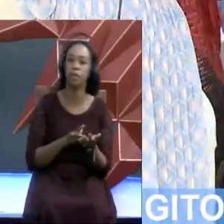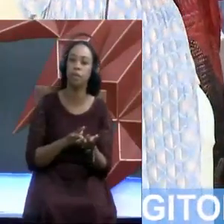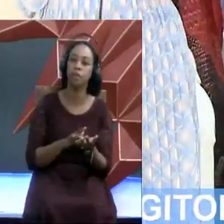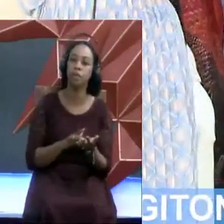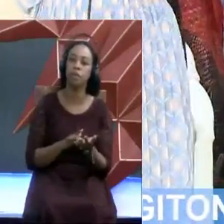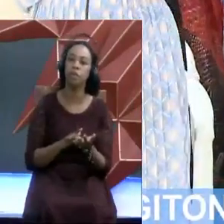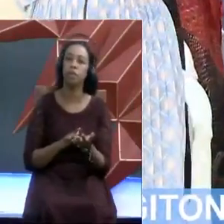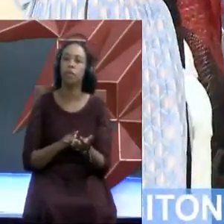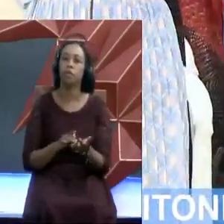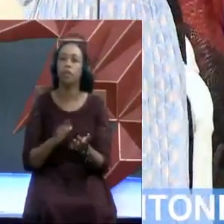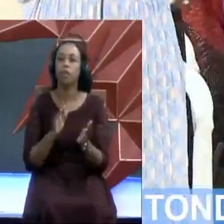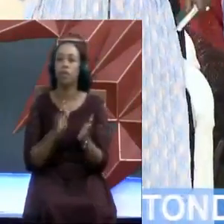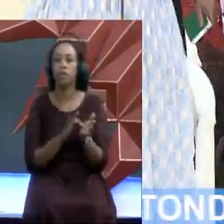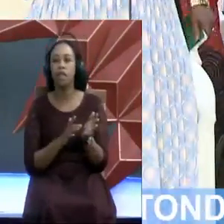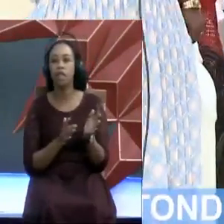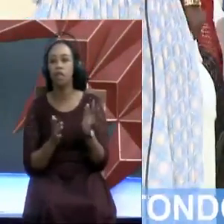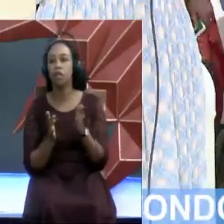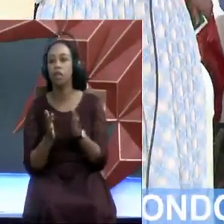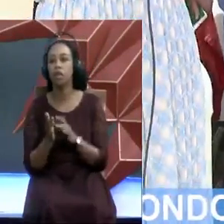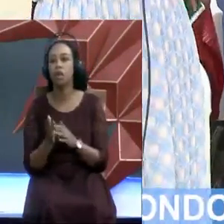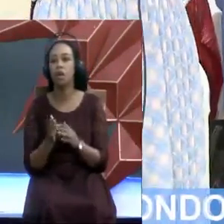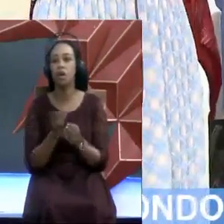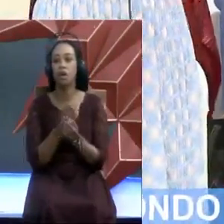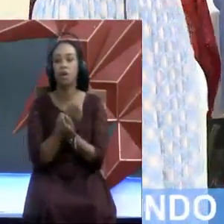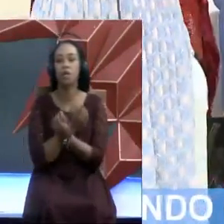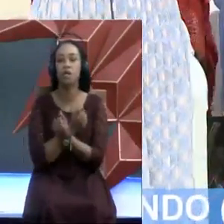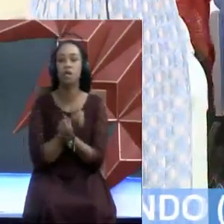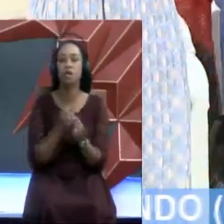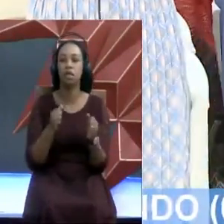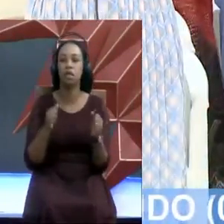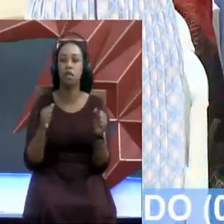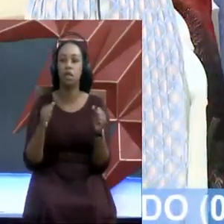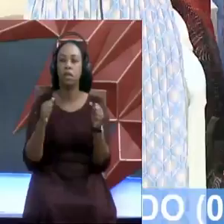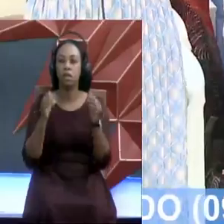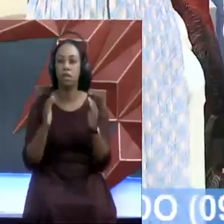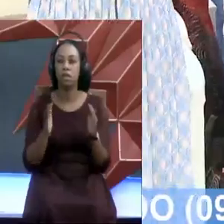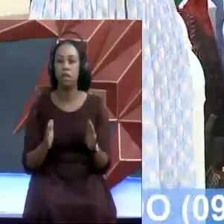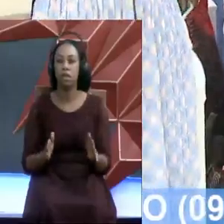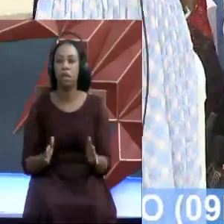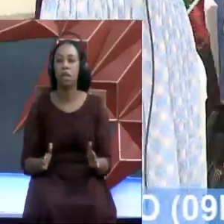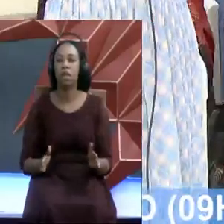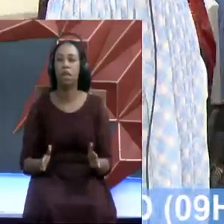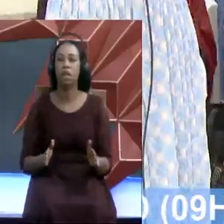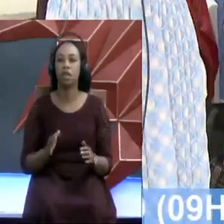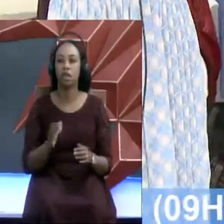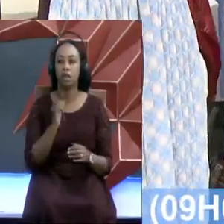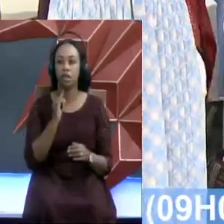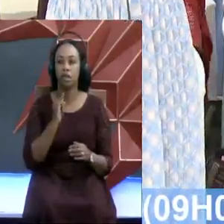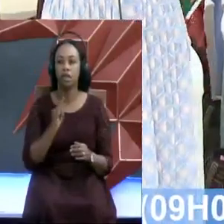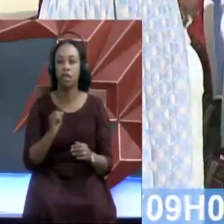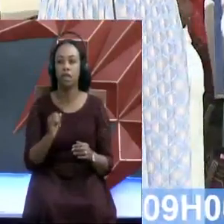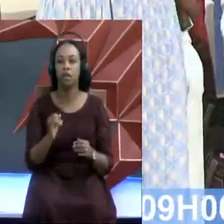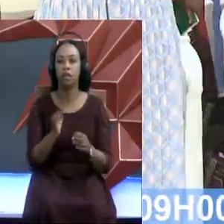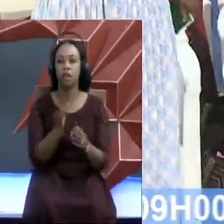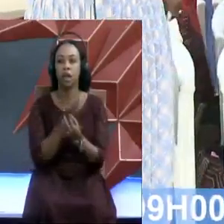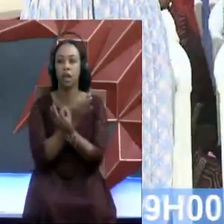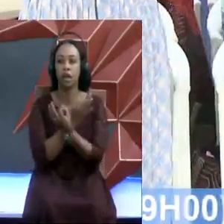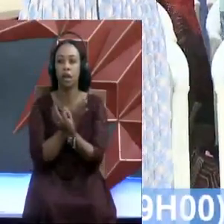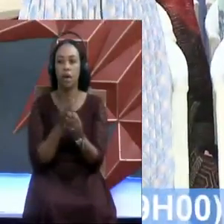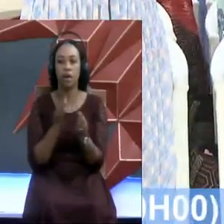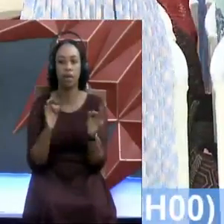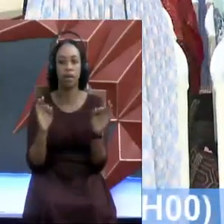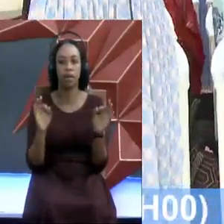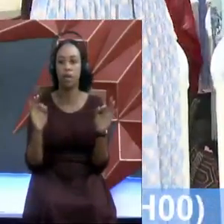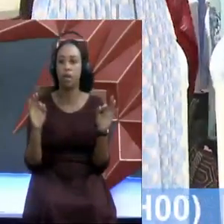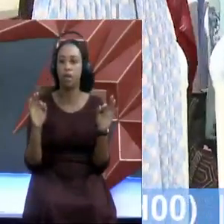Yesu mokozi Yesu mokozi Ndiye anaponya